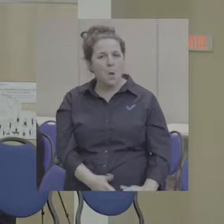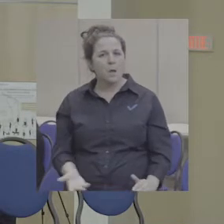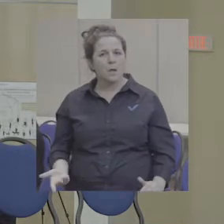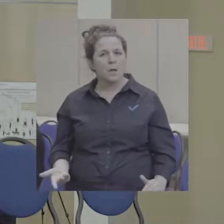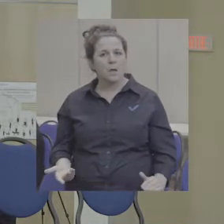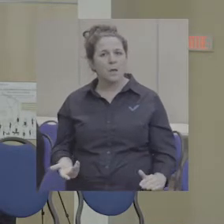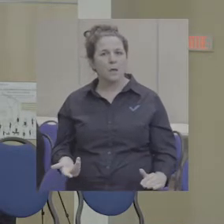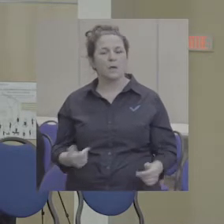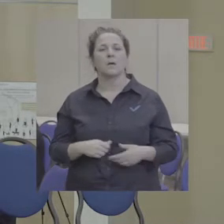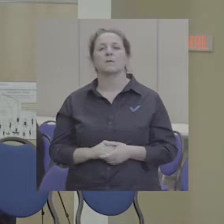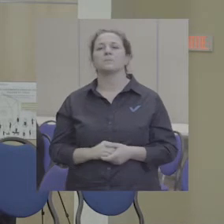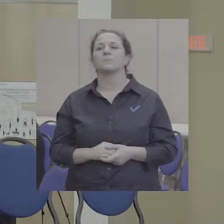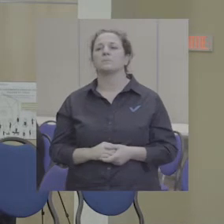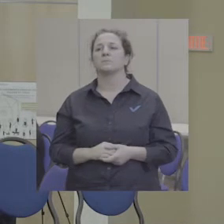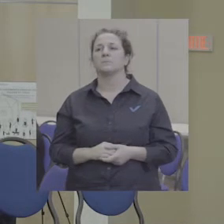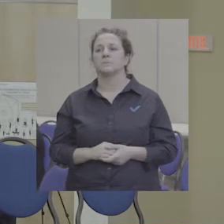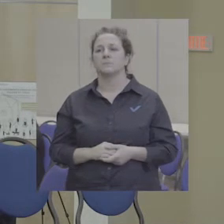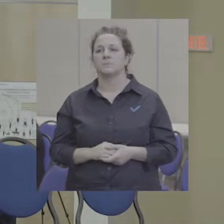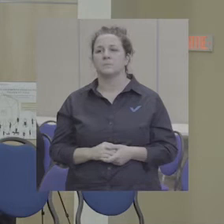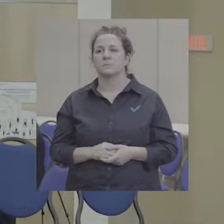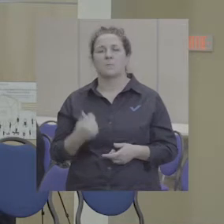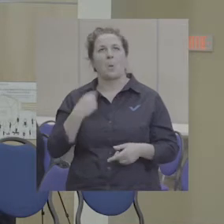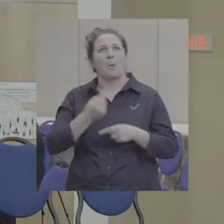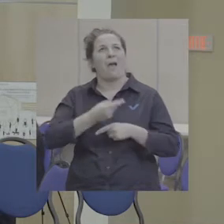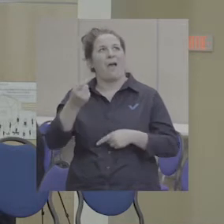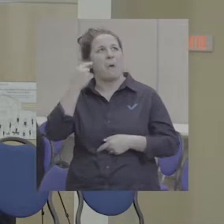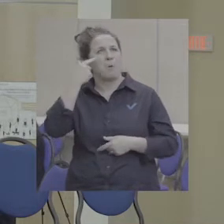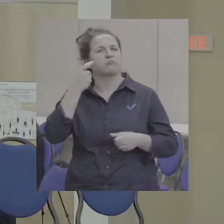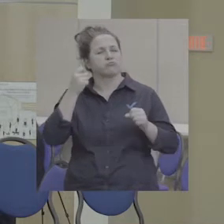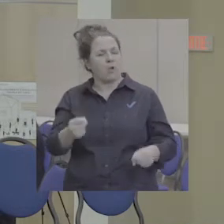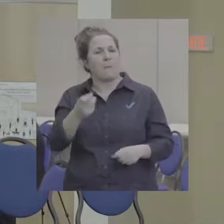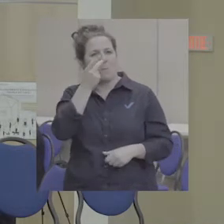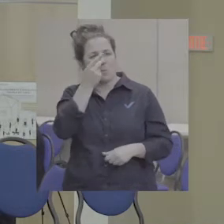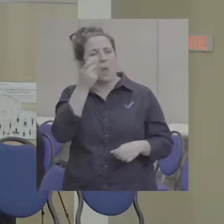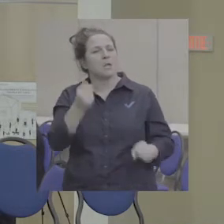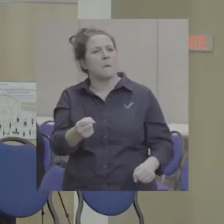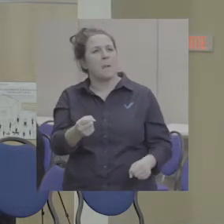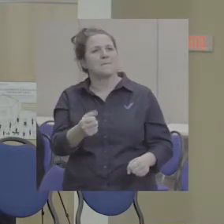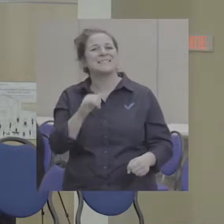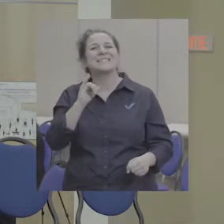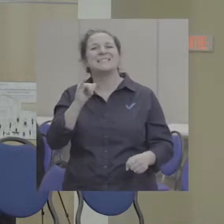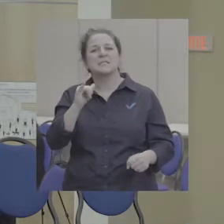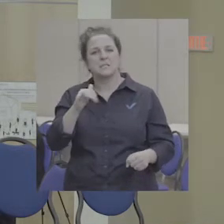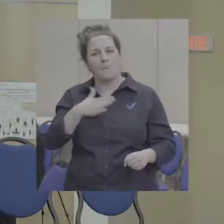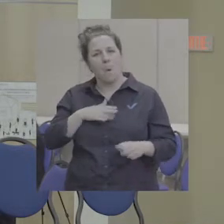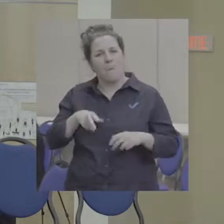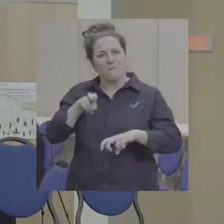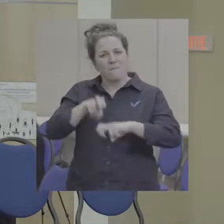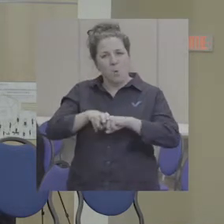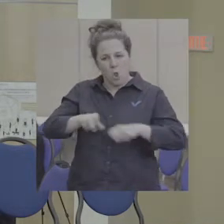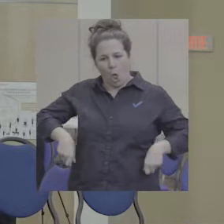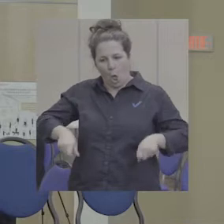basse. J'ai pensé pouvoir le faire à un moment donné en enlevant le coussin de mon